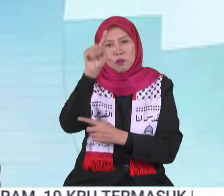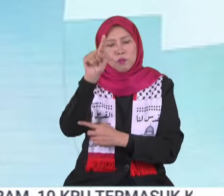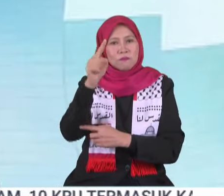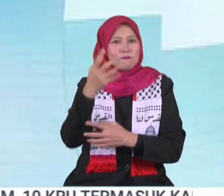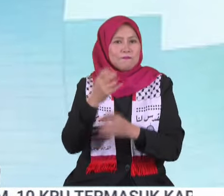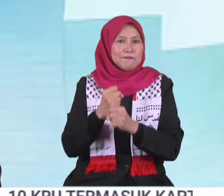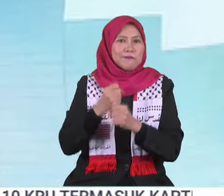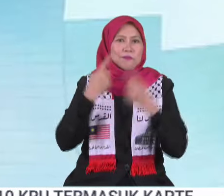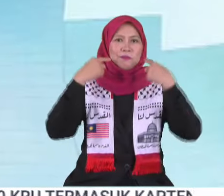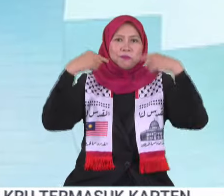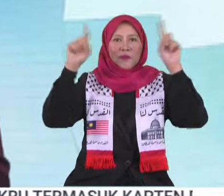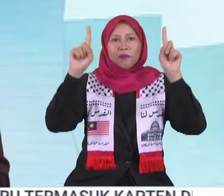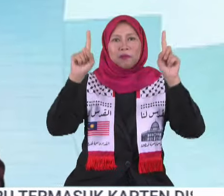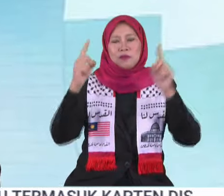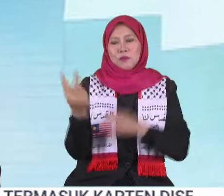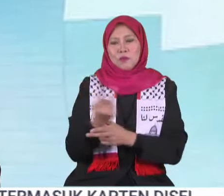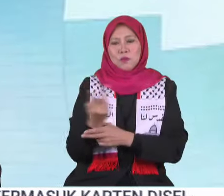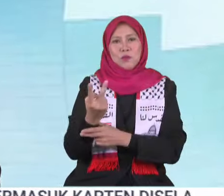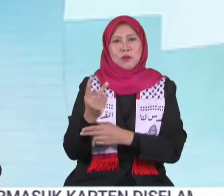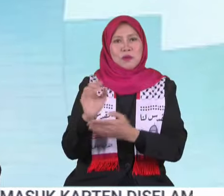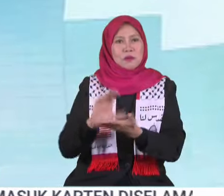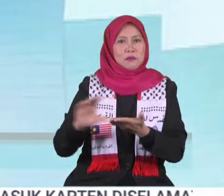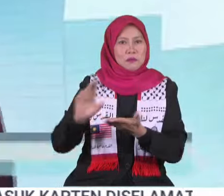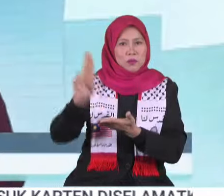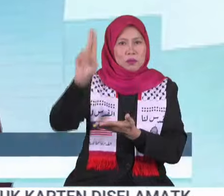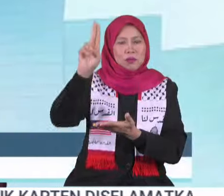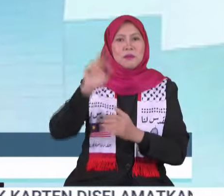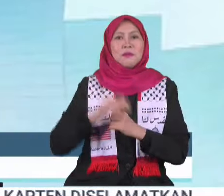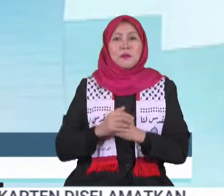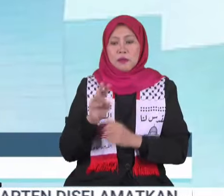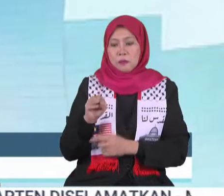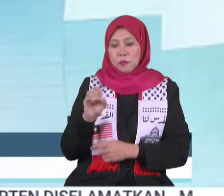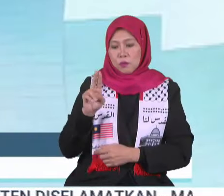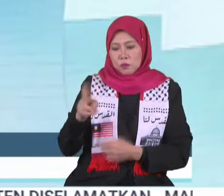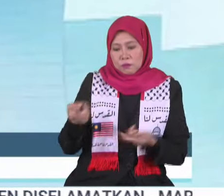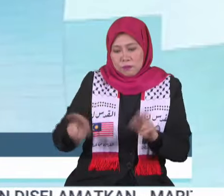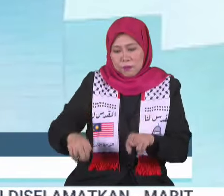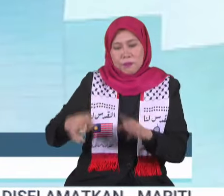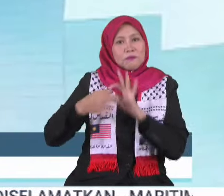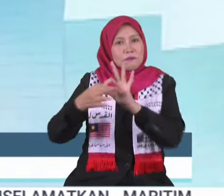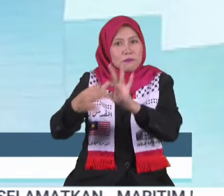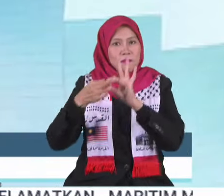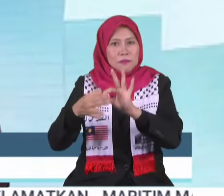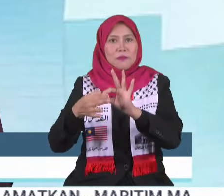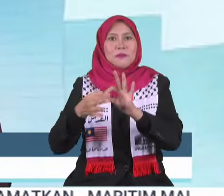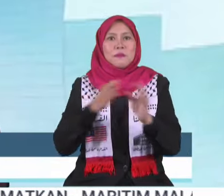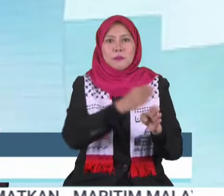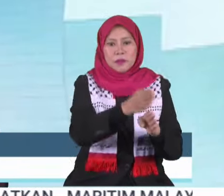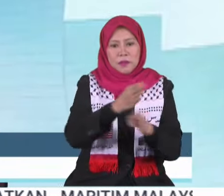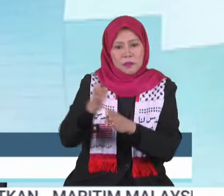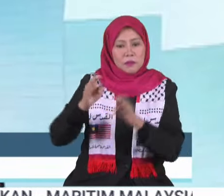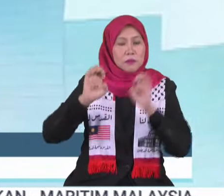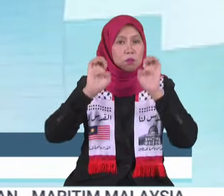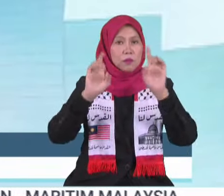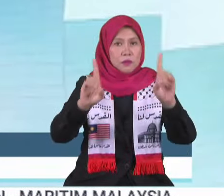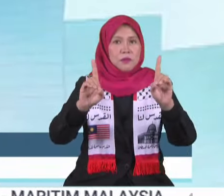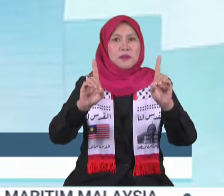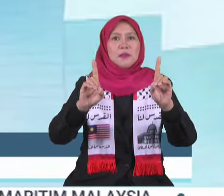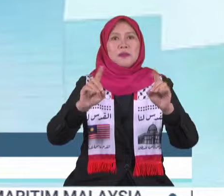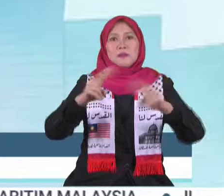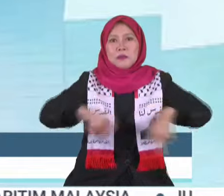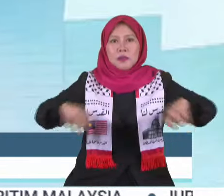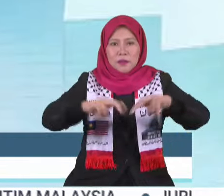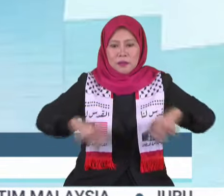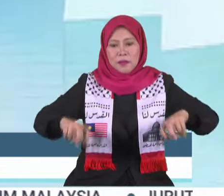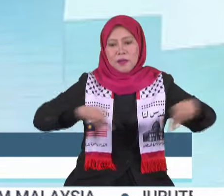meningkatkan kecemerlangan kedua institusi ini. MOU ini juga bagi mengukuhkan komitmen kerjasama dalam bidang akademik, pendidikan,